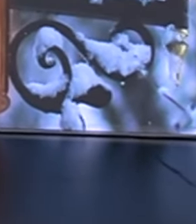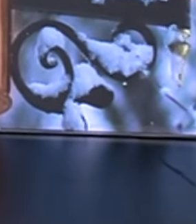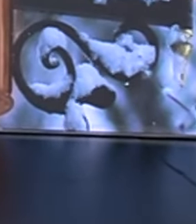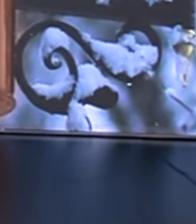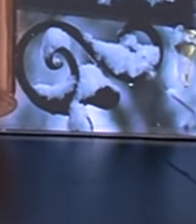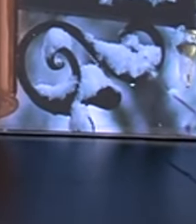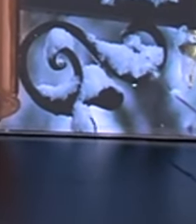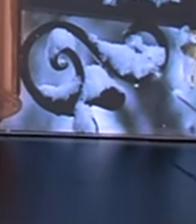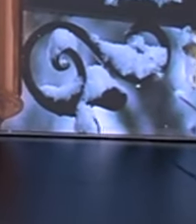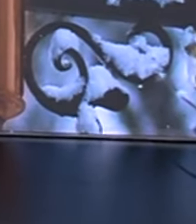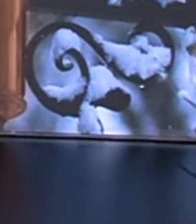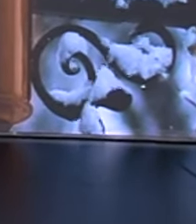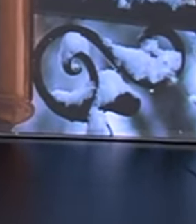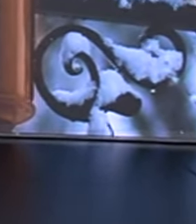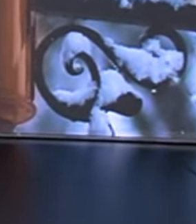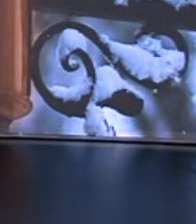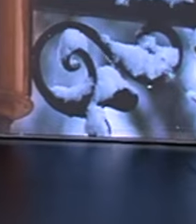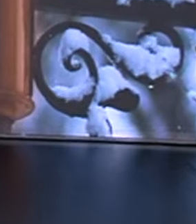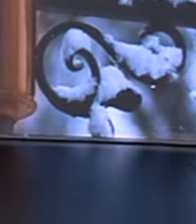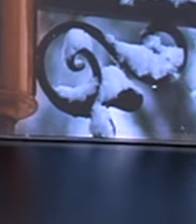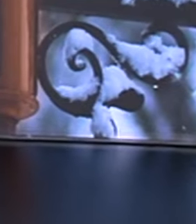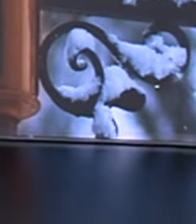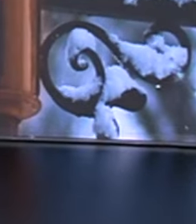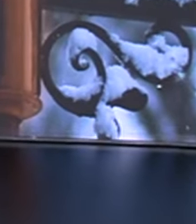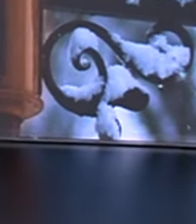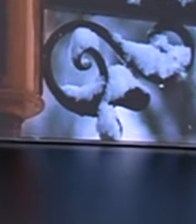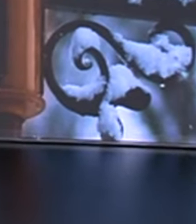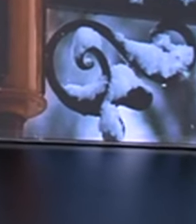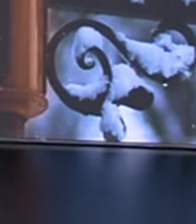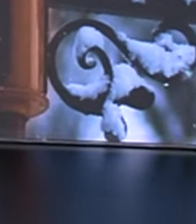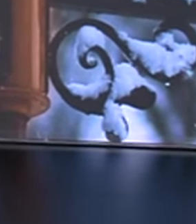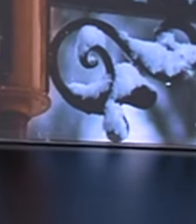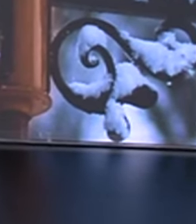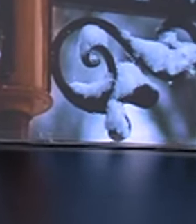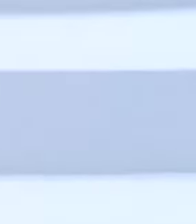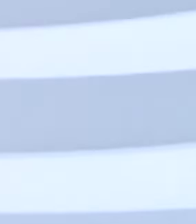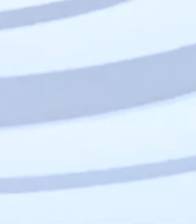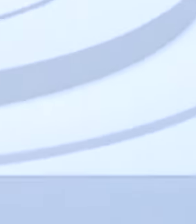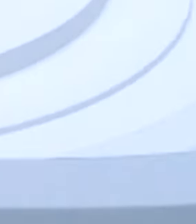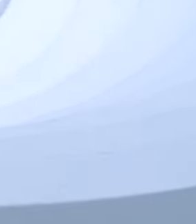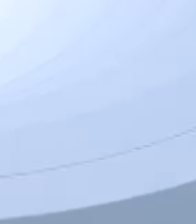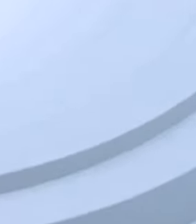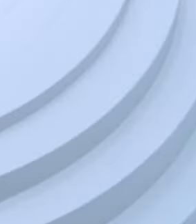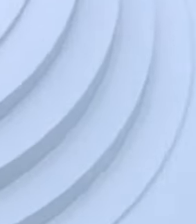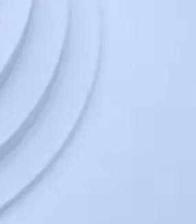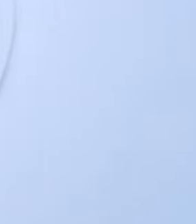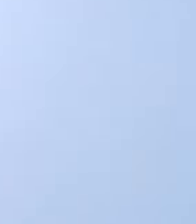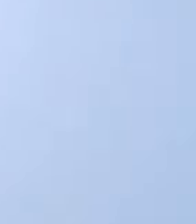Назарларыңызға рахмет, құбылмалы ауа райында абай болыңыздар.